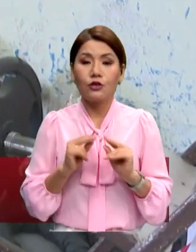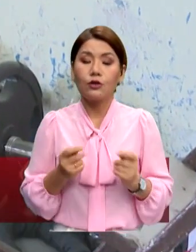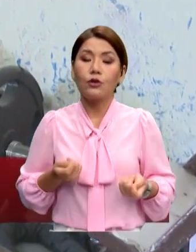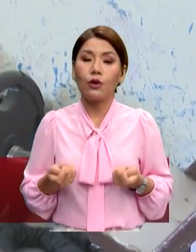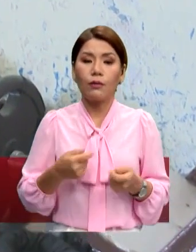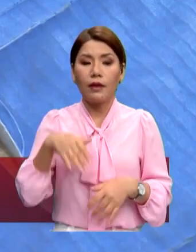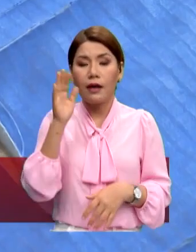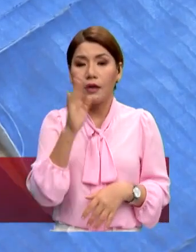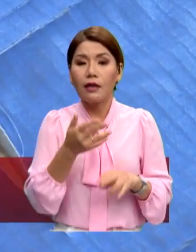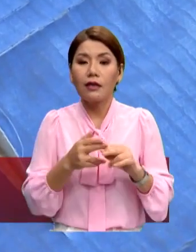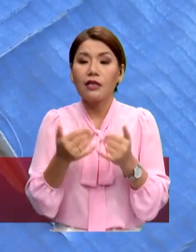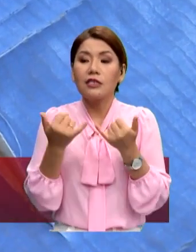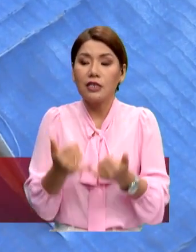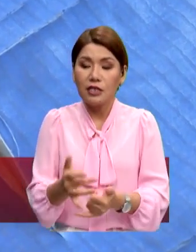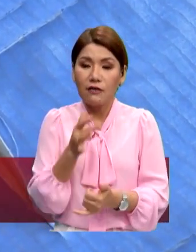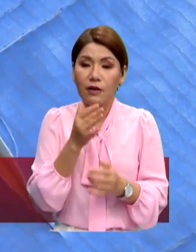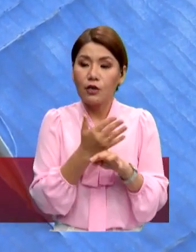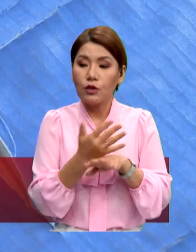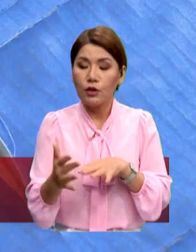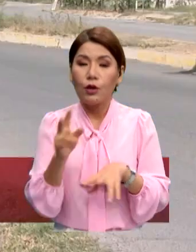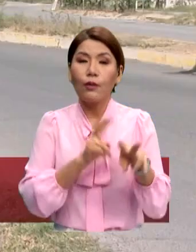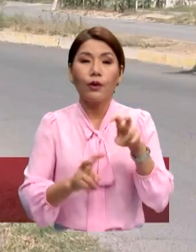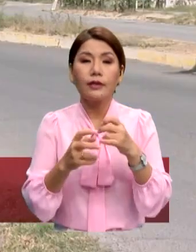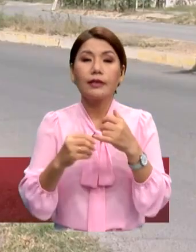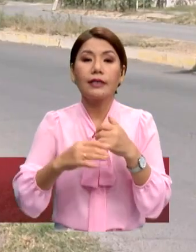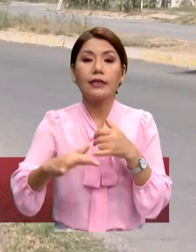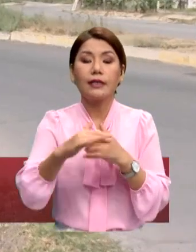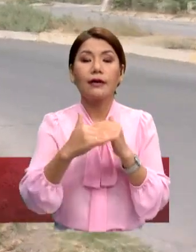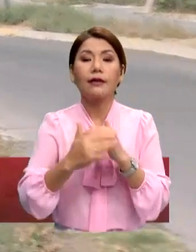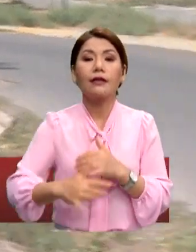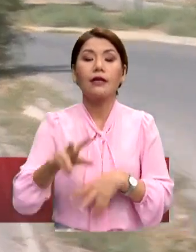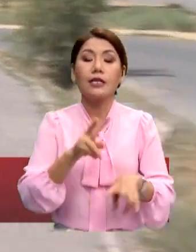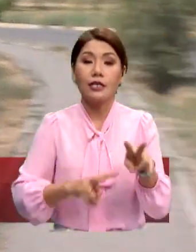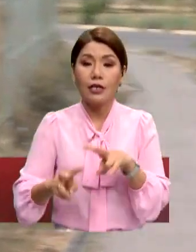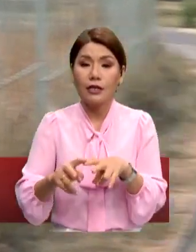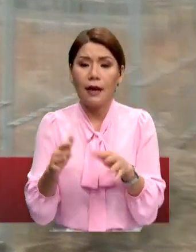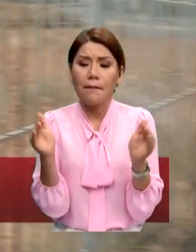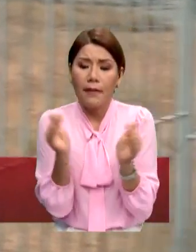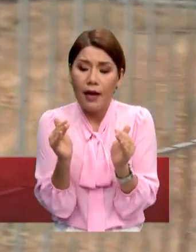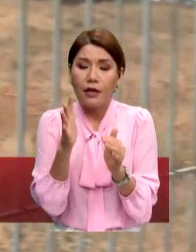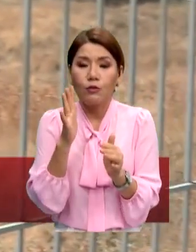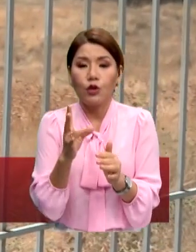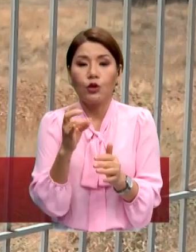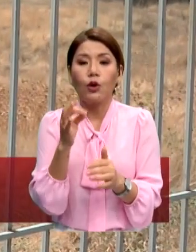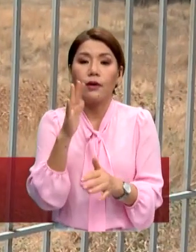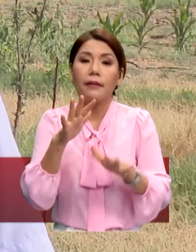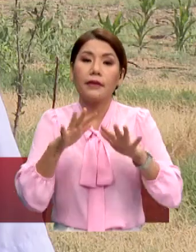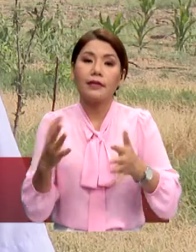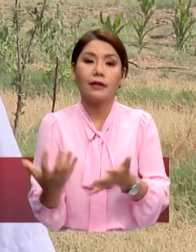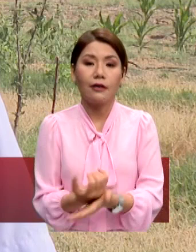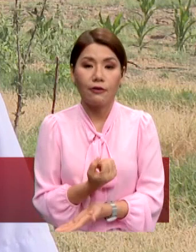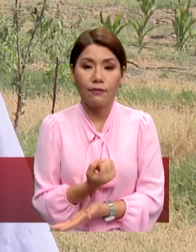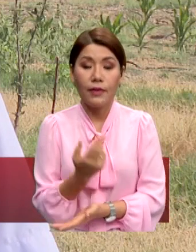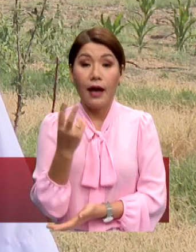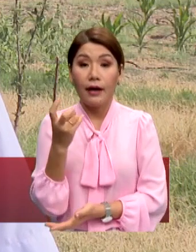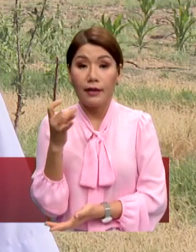руками, мол, сейчас они как раз в процессе поиска земли для спортивной площадки. Правда, она будет маленькая, да и то, если место найдут.